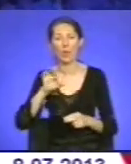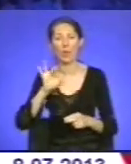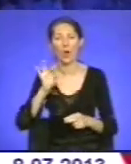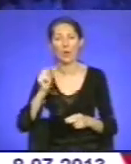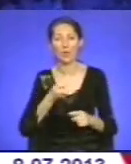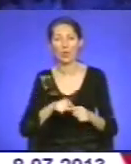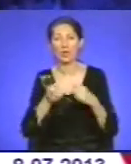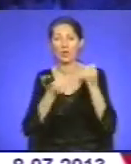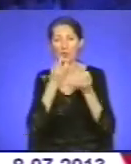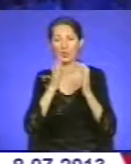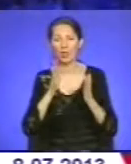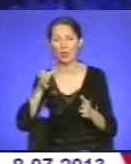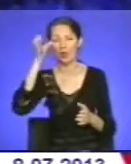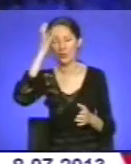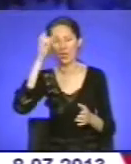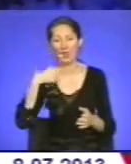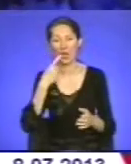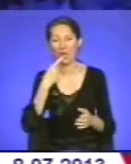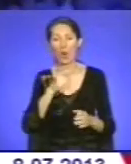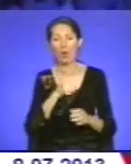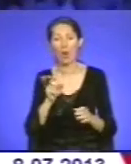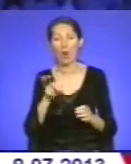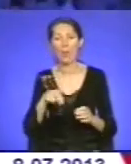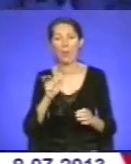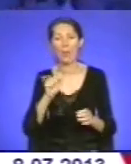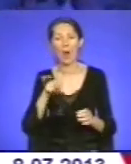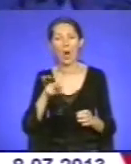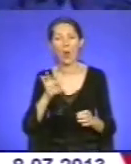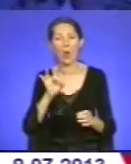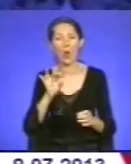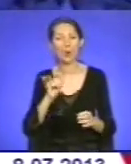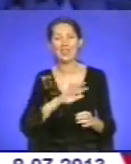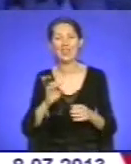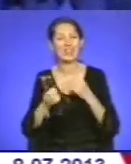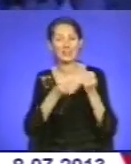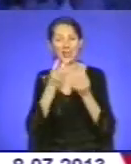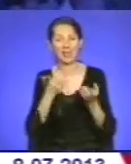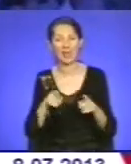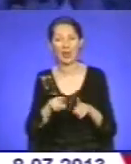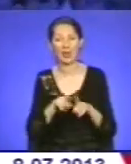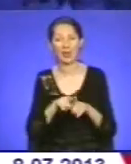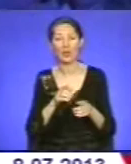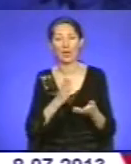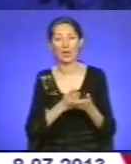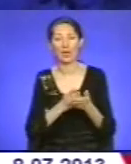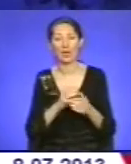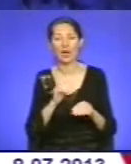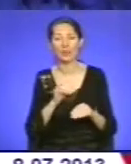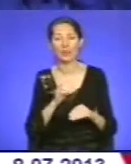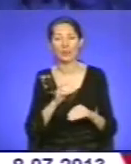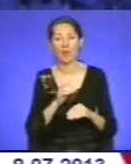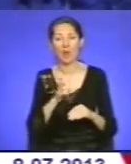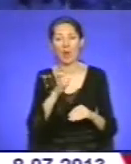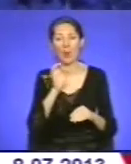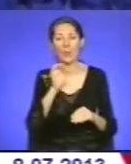спростовують вчені і кажуть, що папороть не цвіте, все ж таки воно обґрунтоване, оскільки